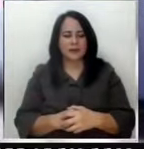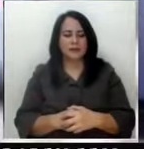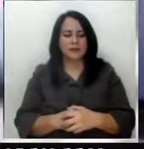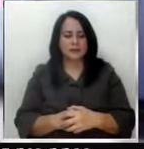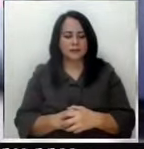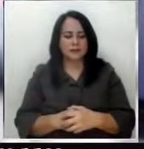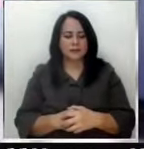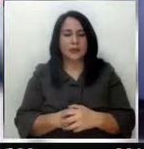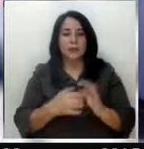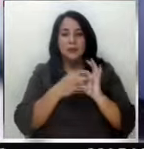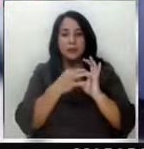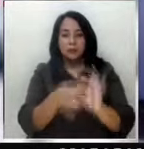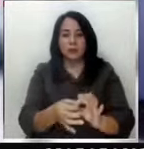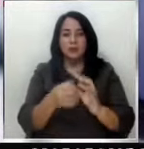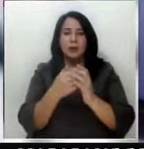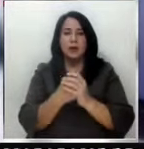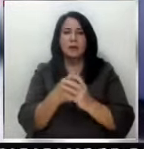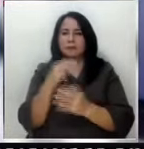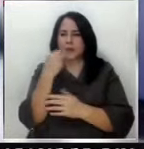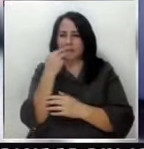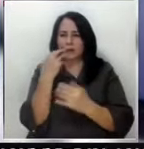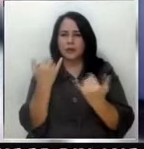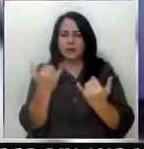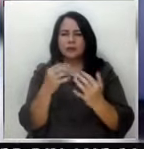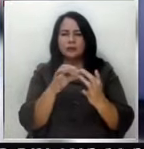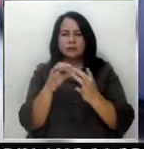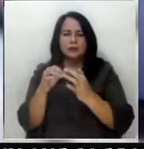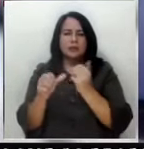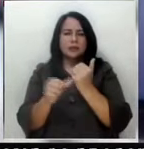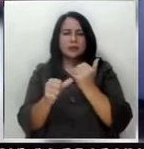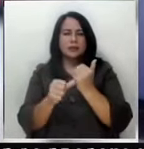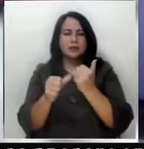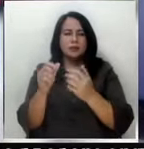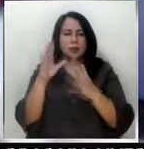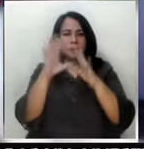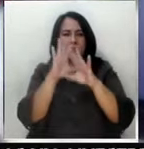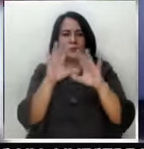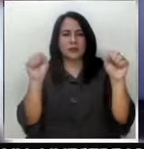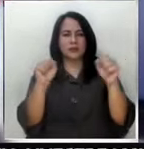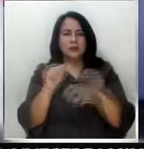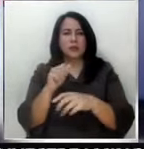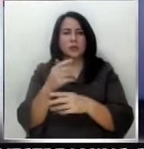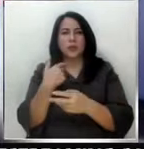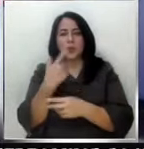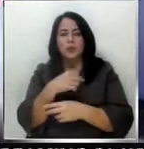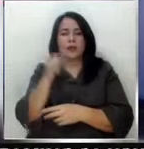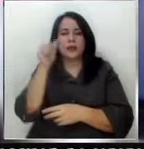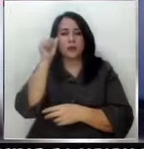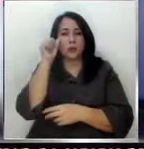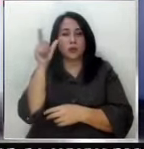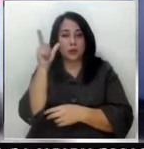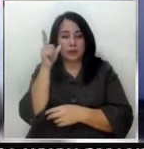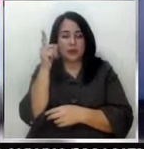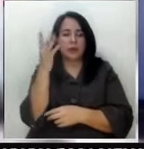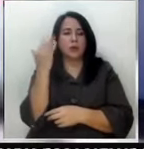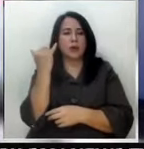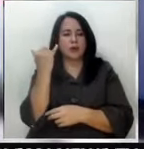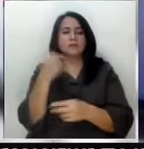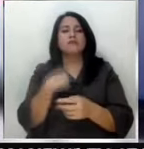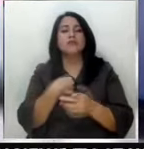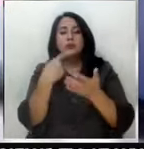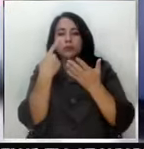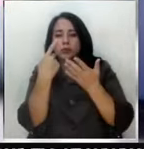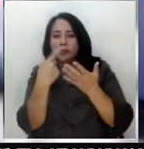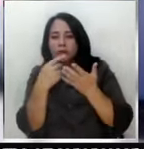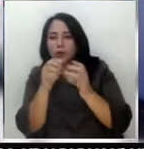At kaugnay niyan, nasa Marawi na po si Special Assistant to the President, Antonio Lagdameo Jr. para kamustahin ang mga nakaligtas